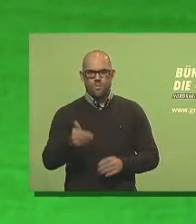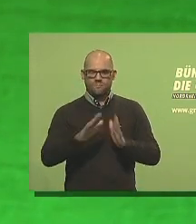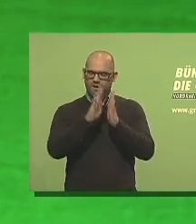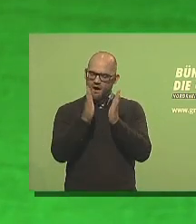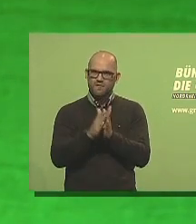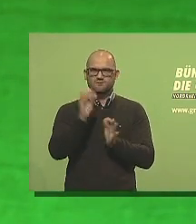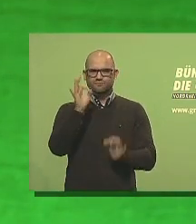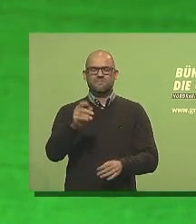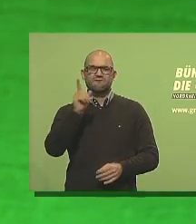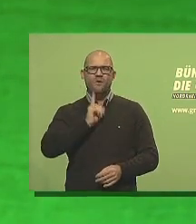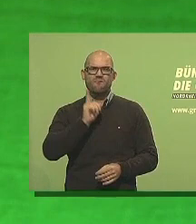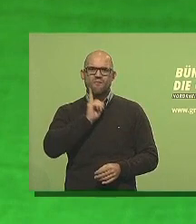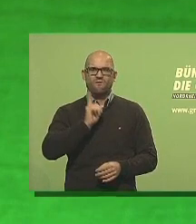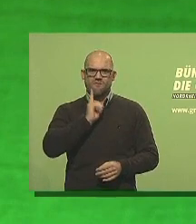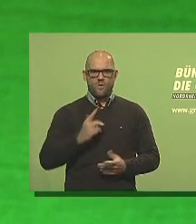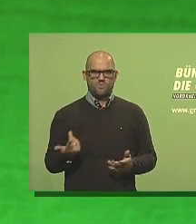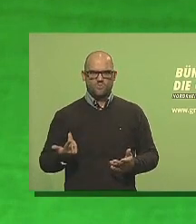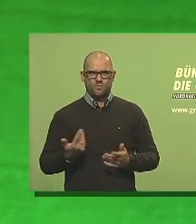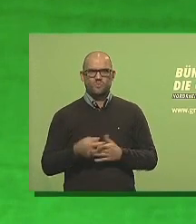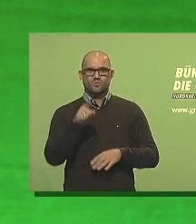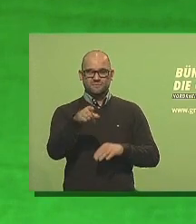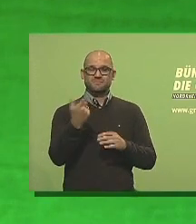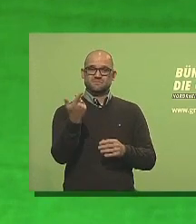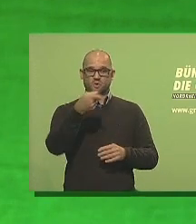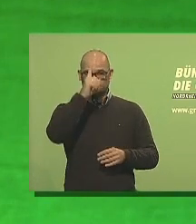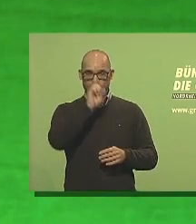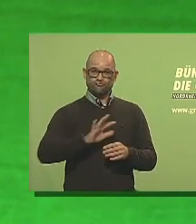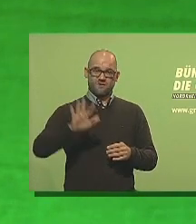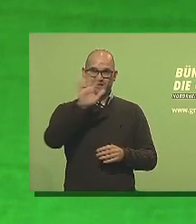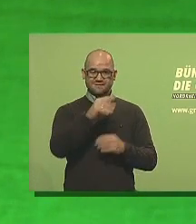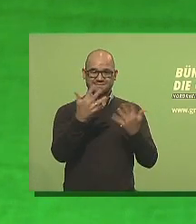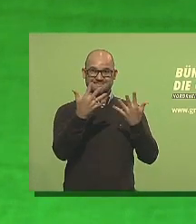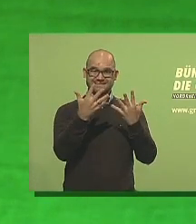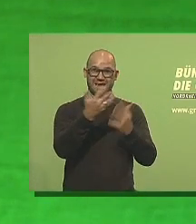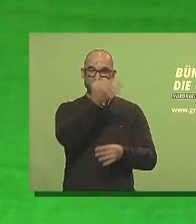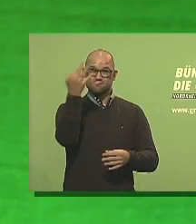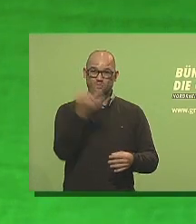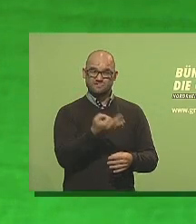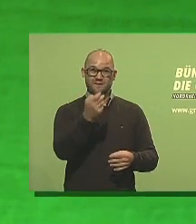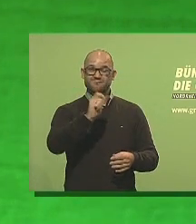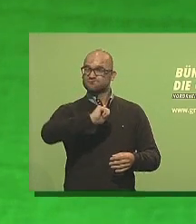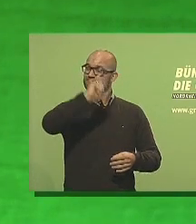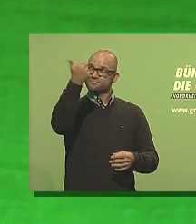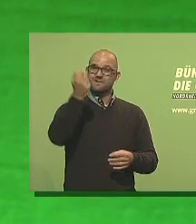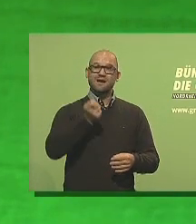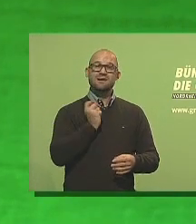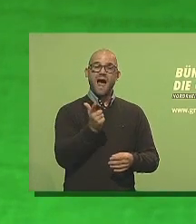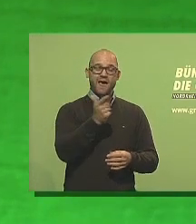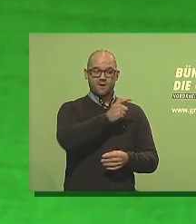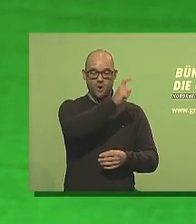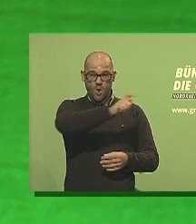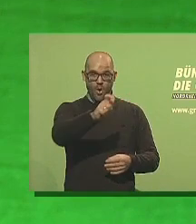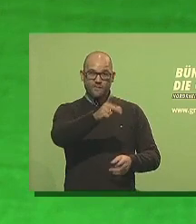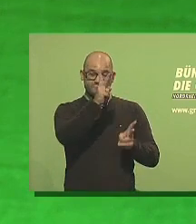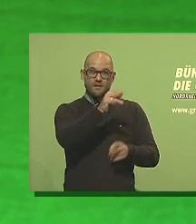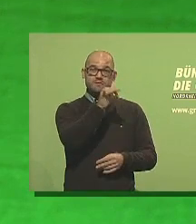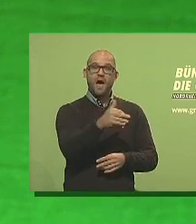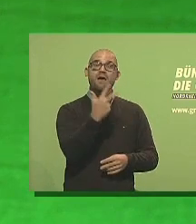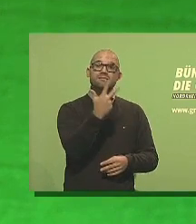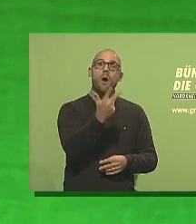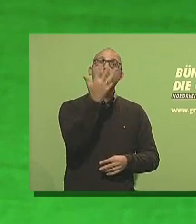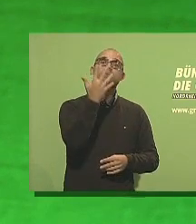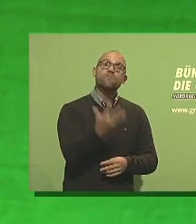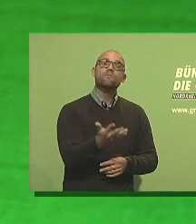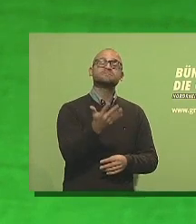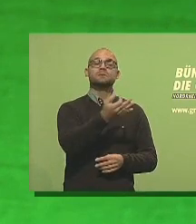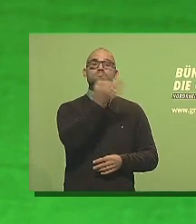10% Reichsten in Deutschland verfügen über 53% des Gesamtvermögens. Das meinen wir übrigens, wenn wir sagen,